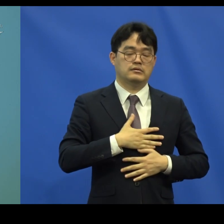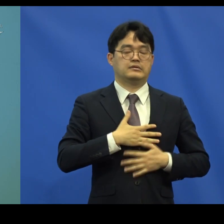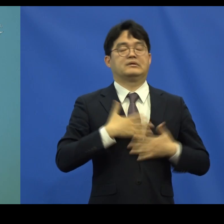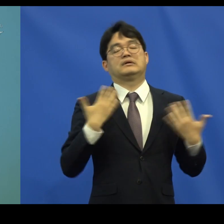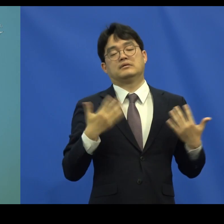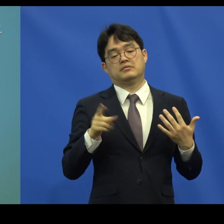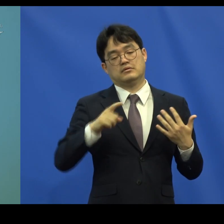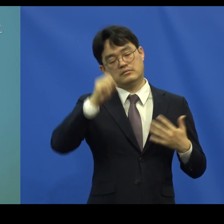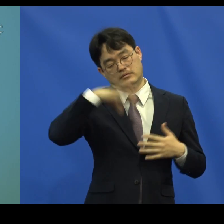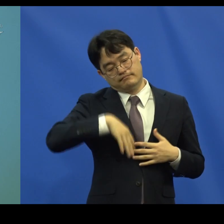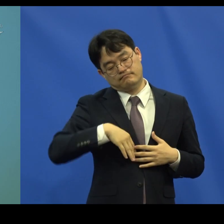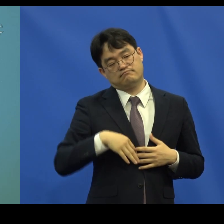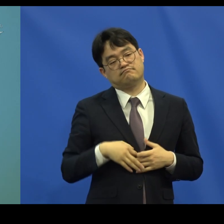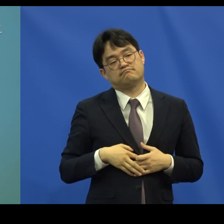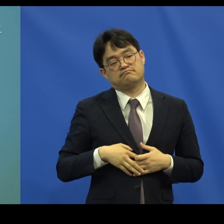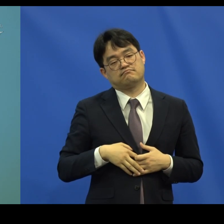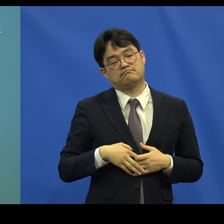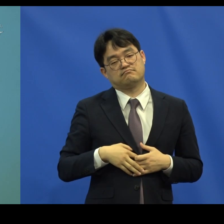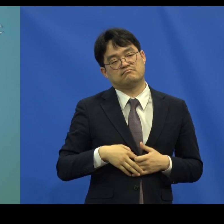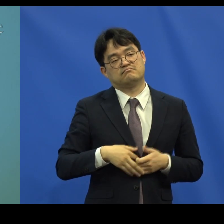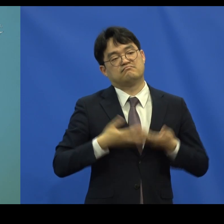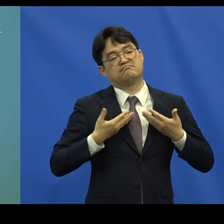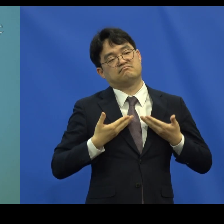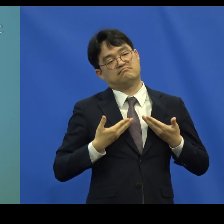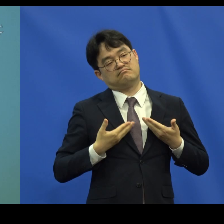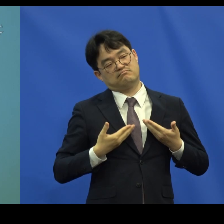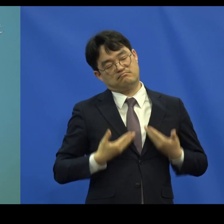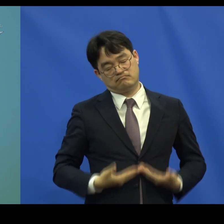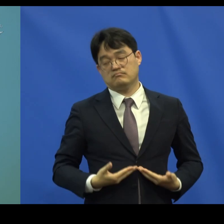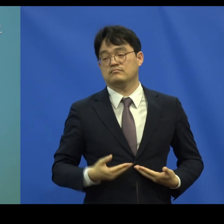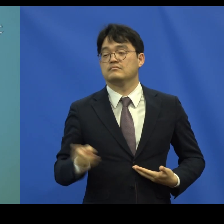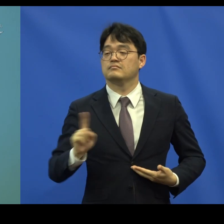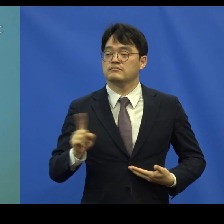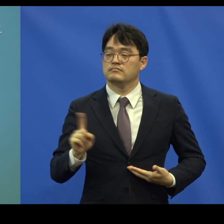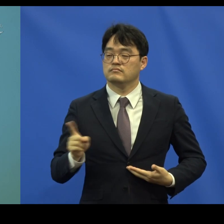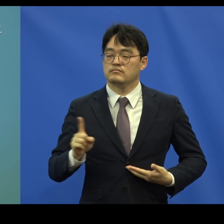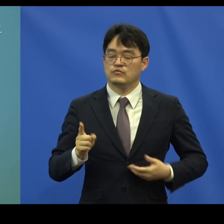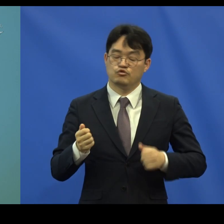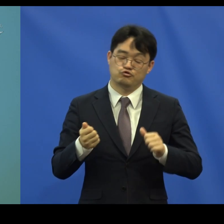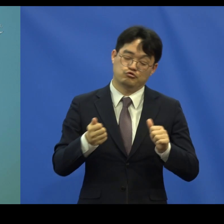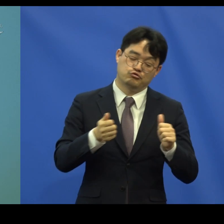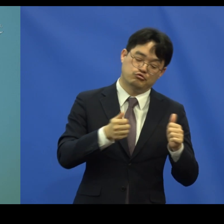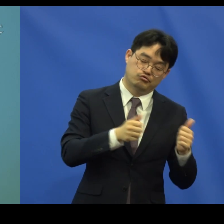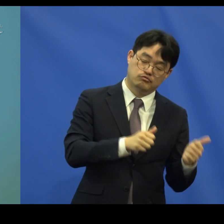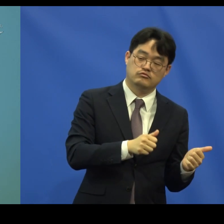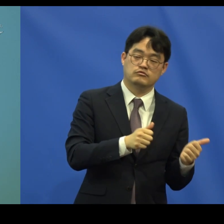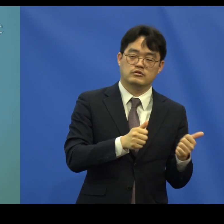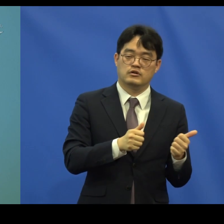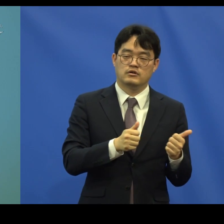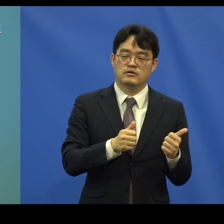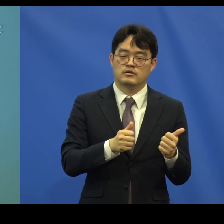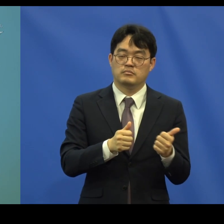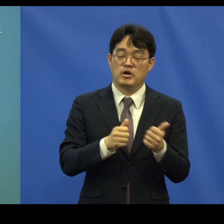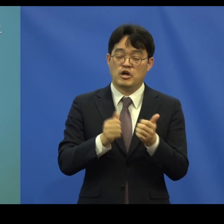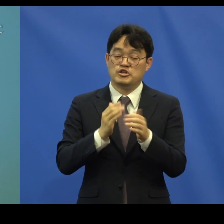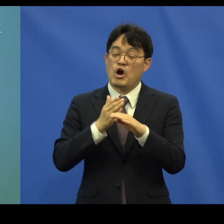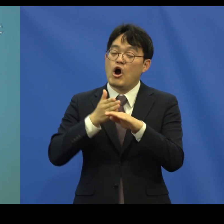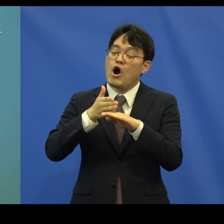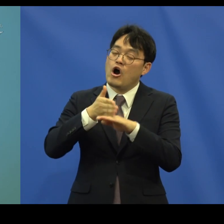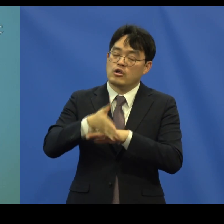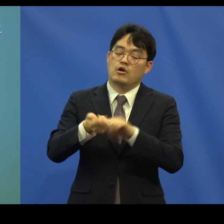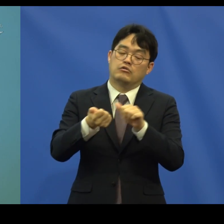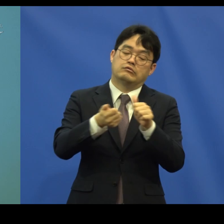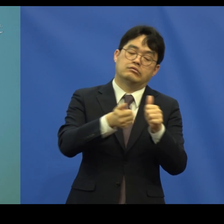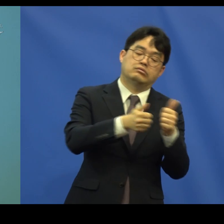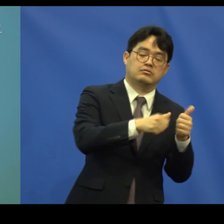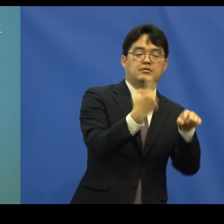없는, 그래서 조용히 죽어간다는 거예요. 서서히 침몰해 간다는 거예요. 여러분,